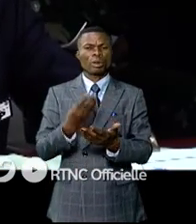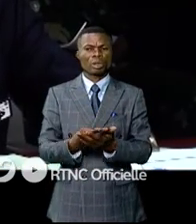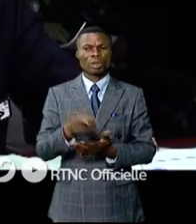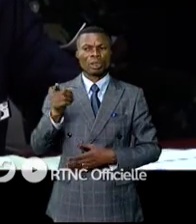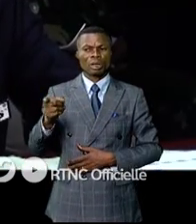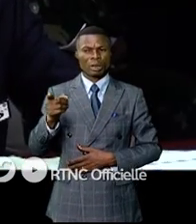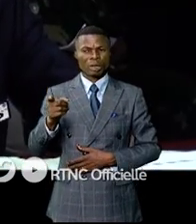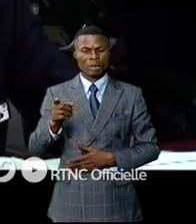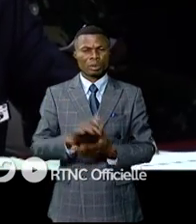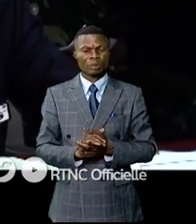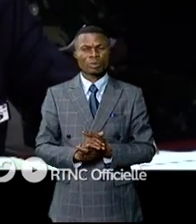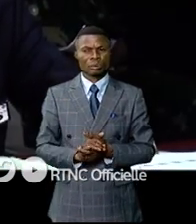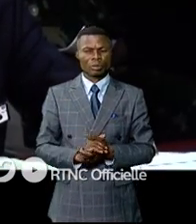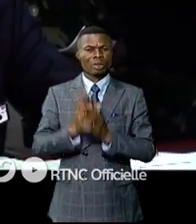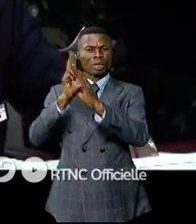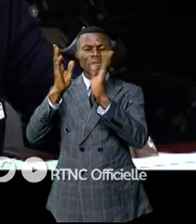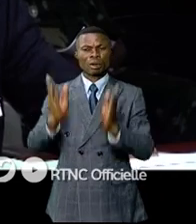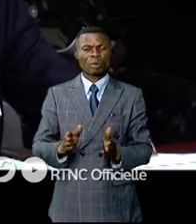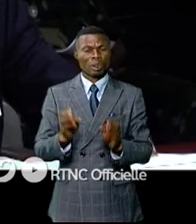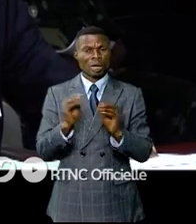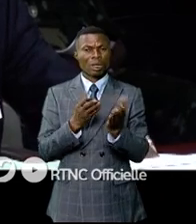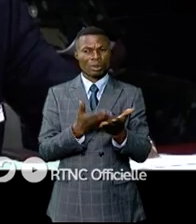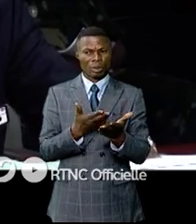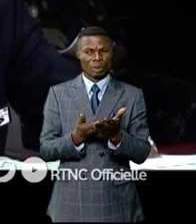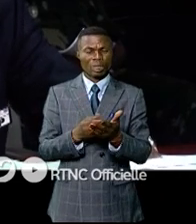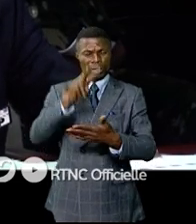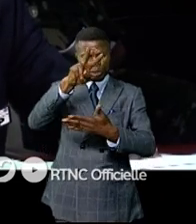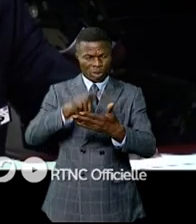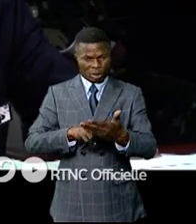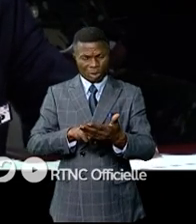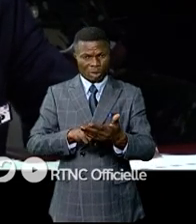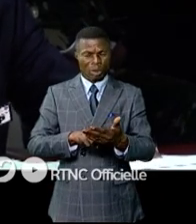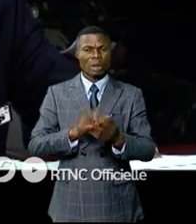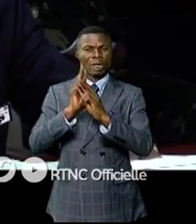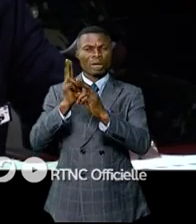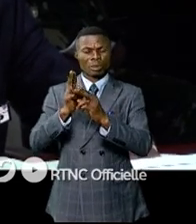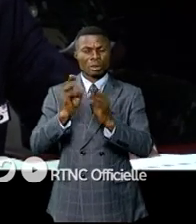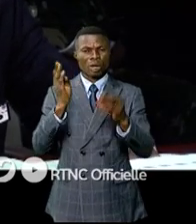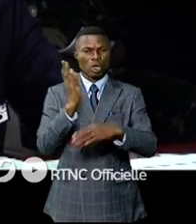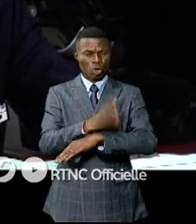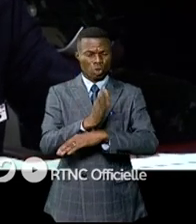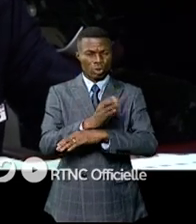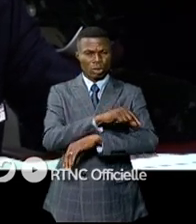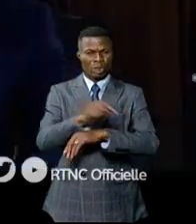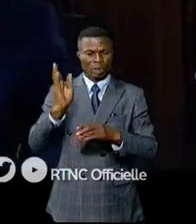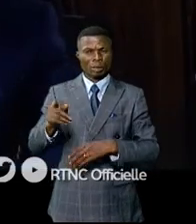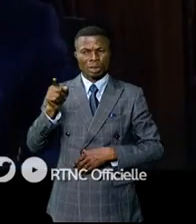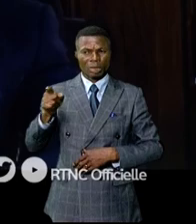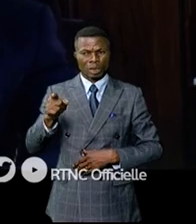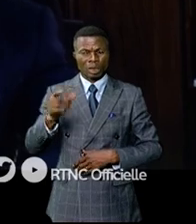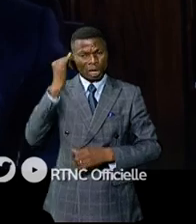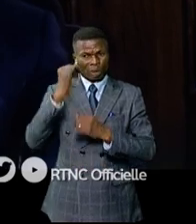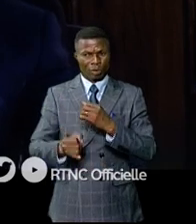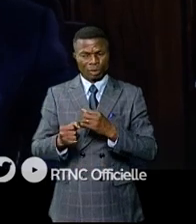Félix Momat Kitenge, rapporteur de la dite réunion, qui a lu le compte-rendu du conseil d'administration du CHESD à la